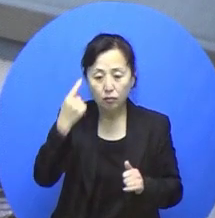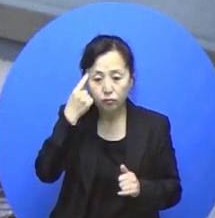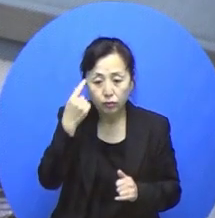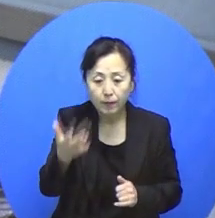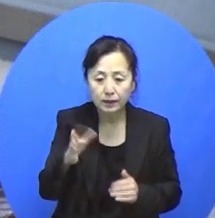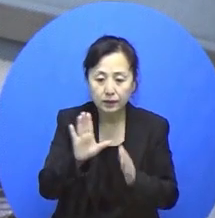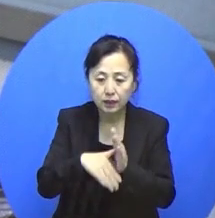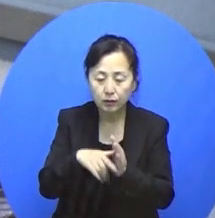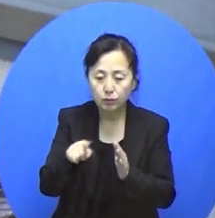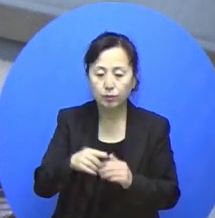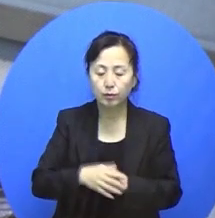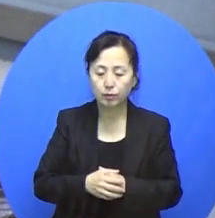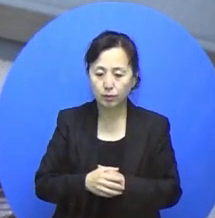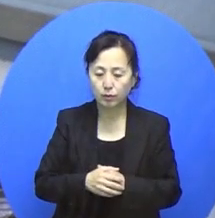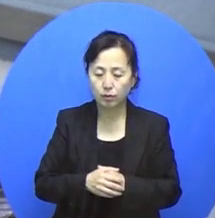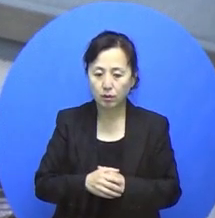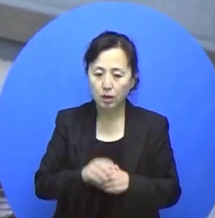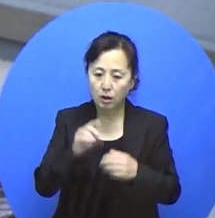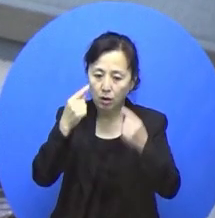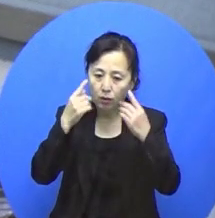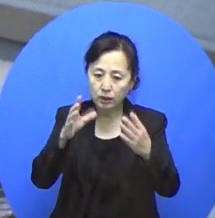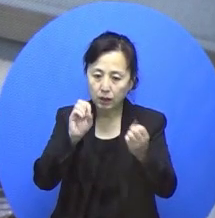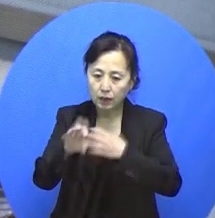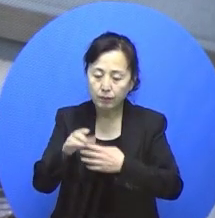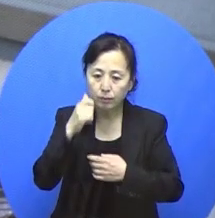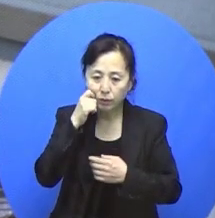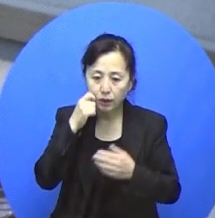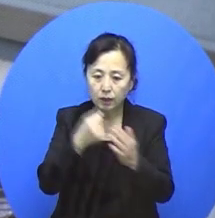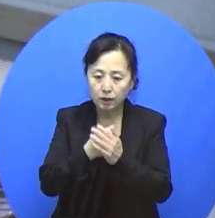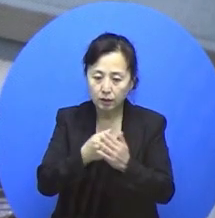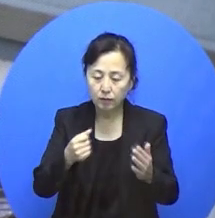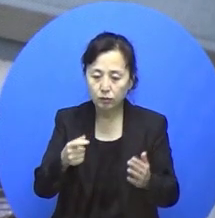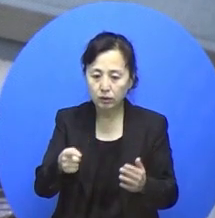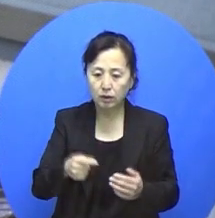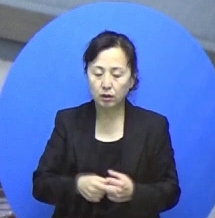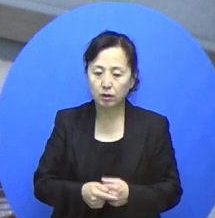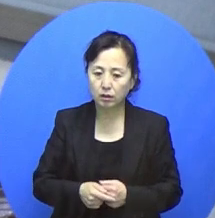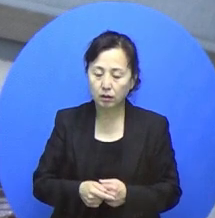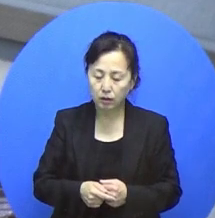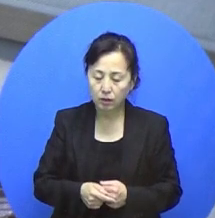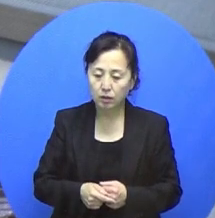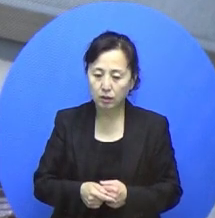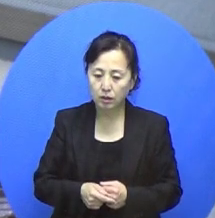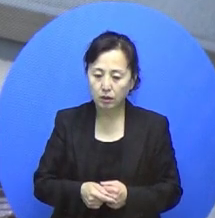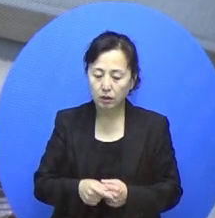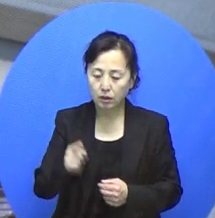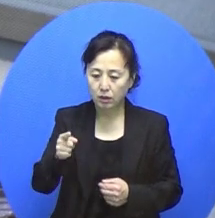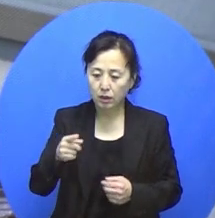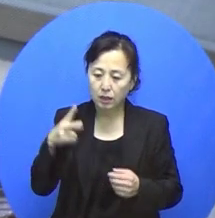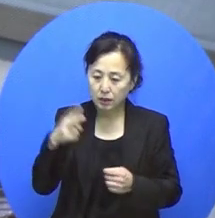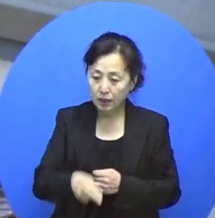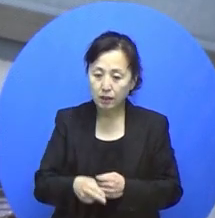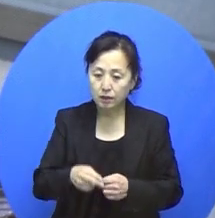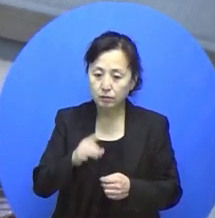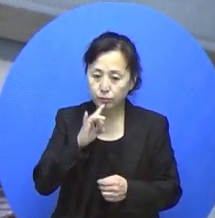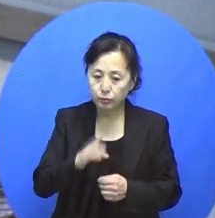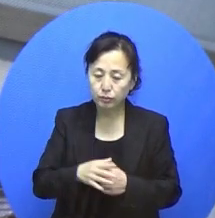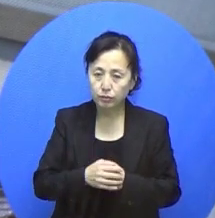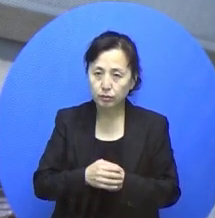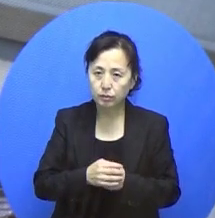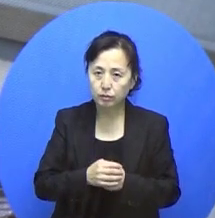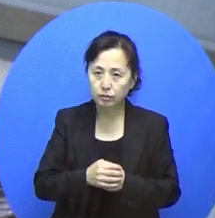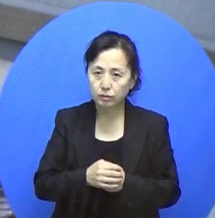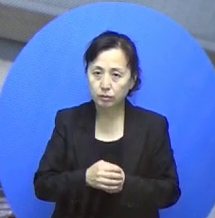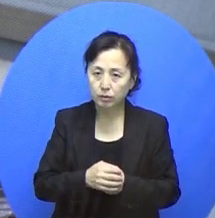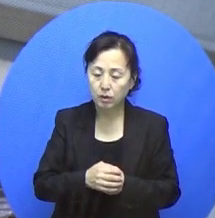시장님의 발목 잡기 내지는 군공항 이전을 반대하기 위해서 한다는 오해를 하시는 것 같아서 그 부분을 말씀드리는 거고요. 필요하다면